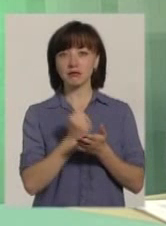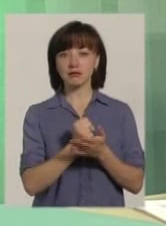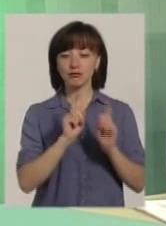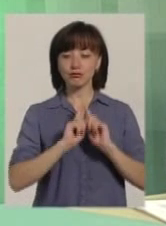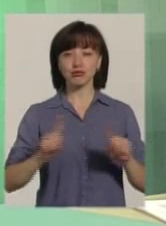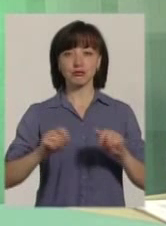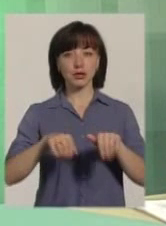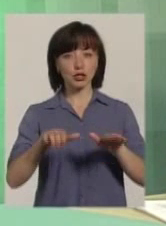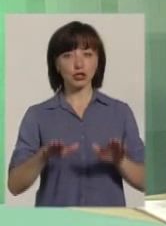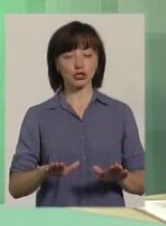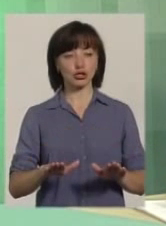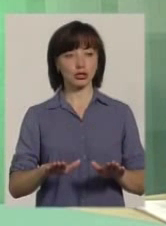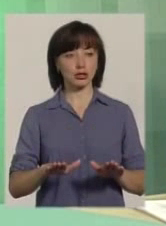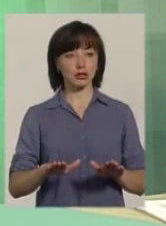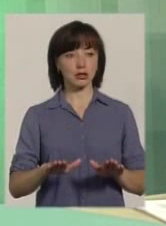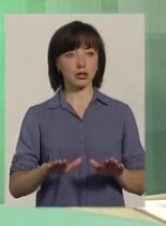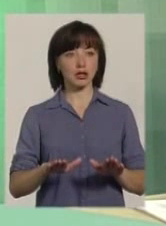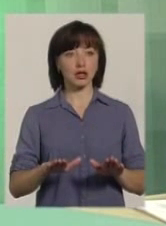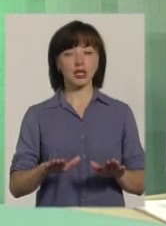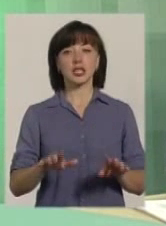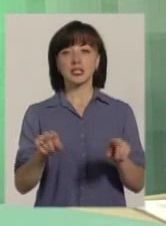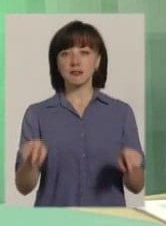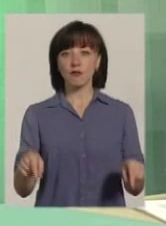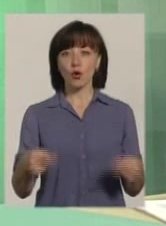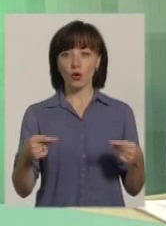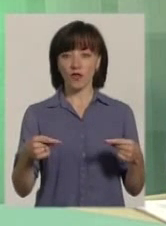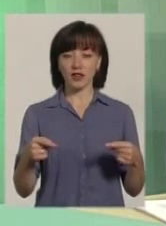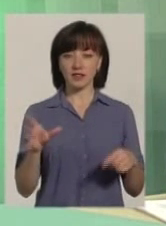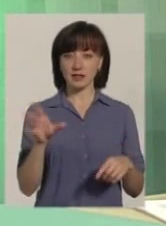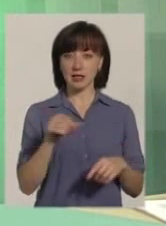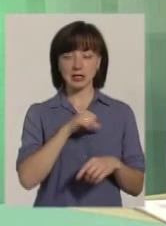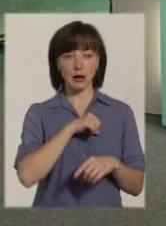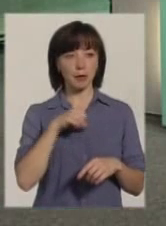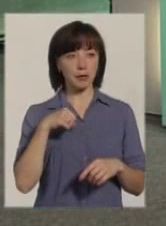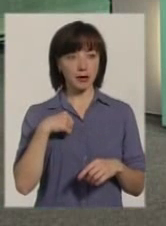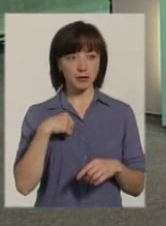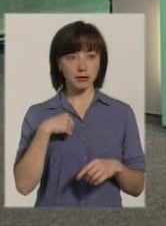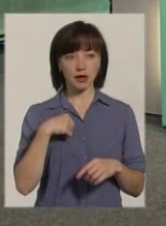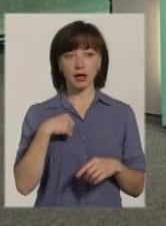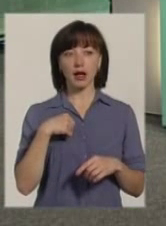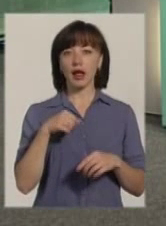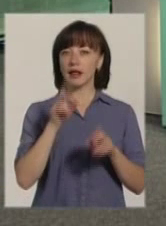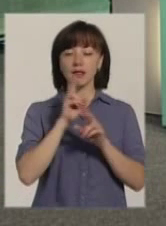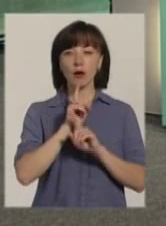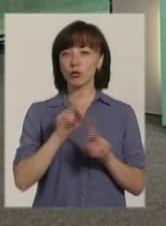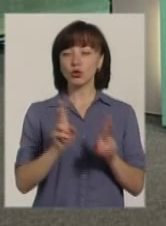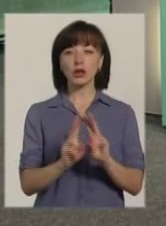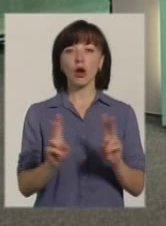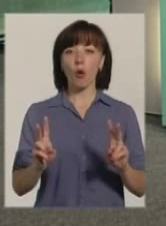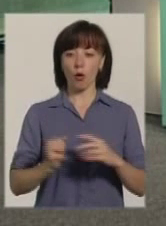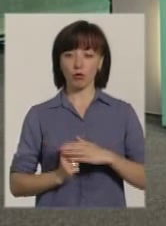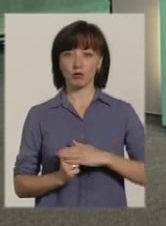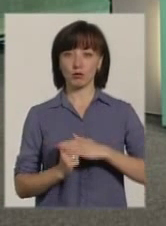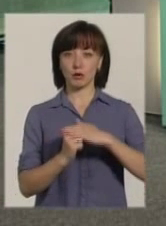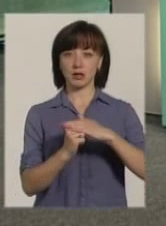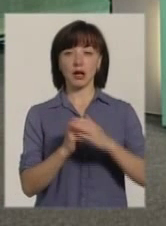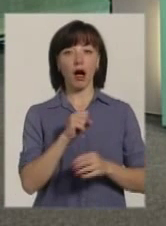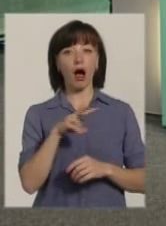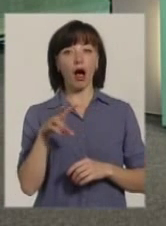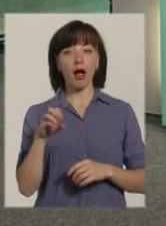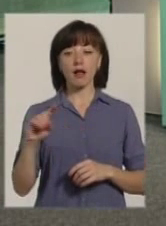які створювати самим, і не буде на кого опертись. Але напевно, що